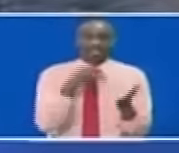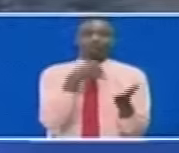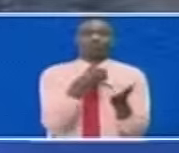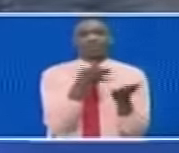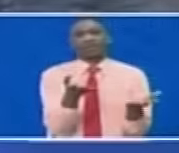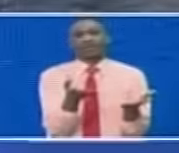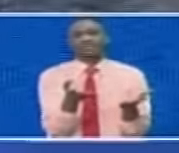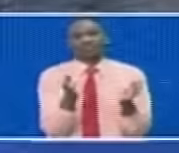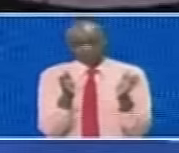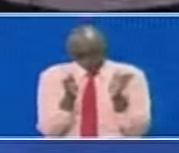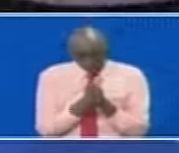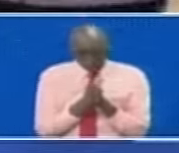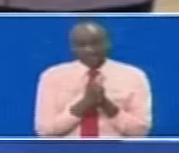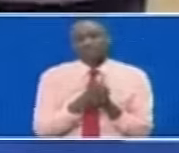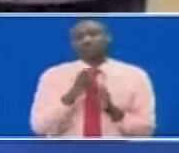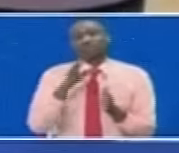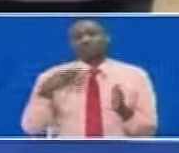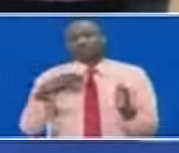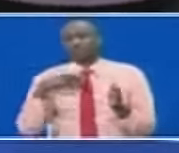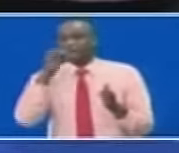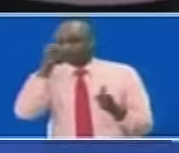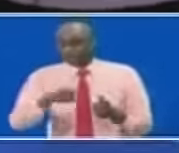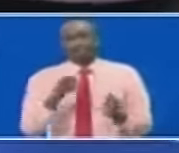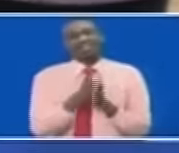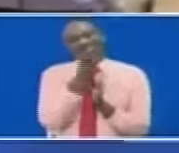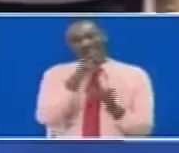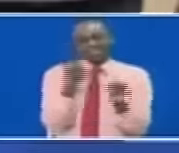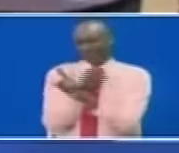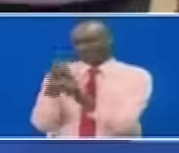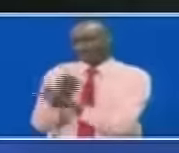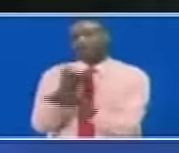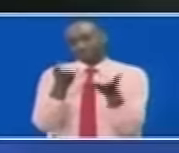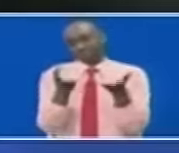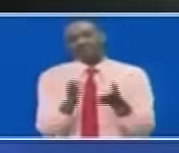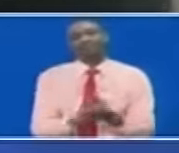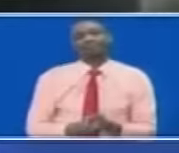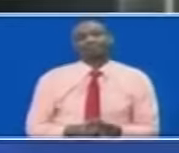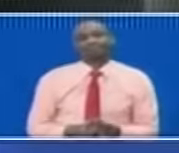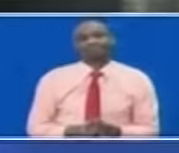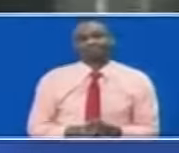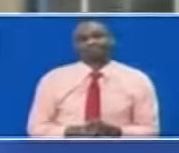Kibwana na mbunge wa Makueni Dan Mazo miongoni mwa wengine.